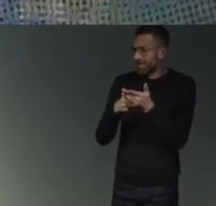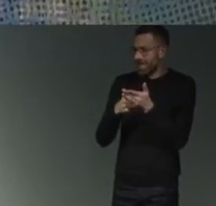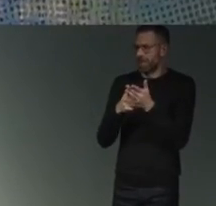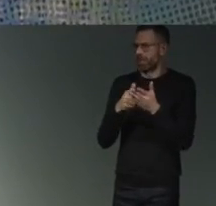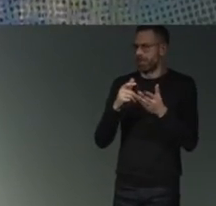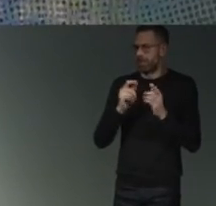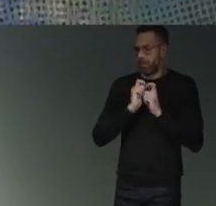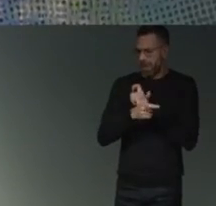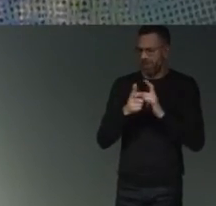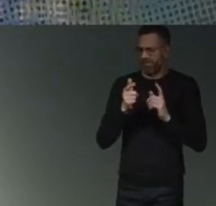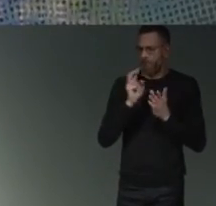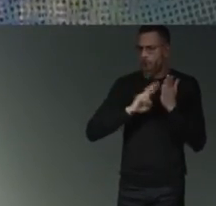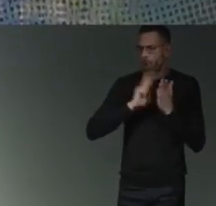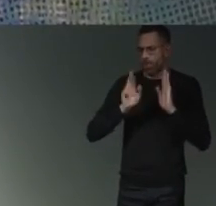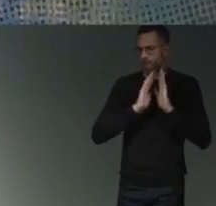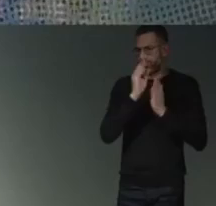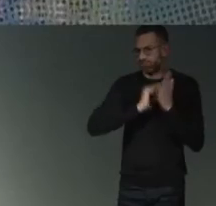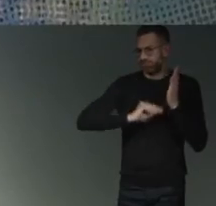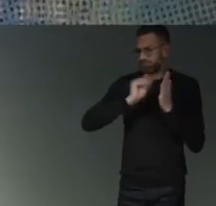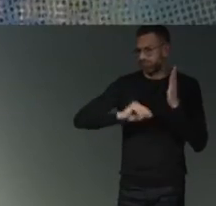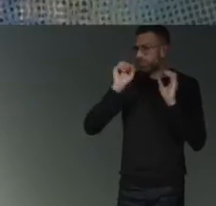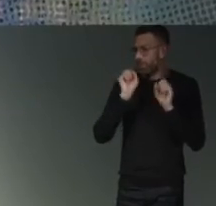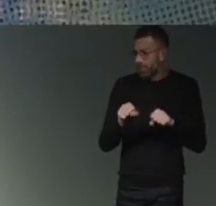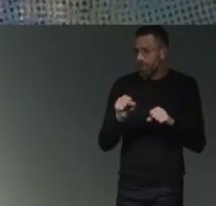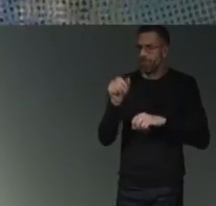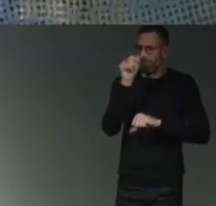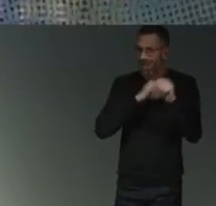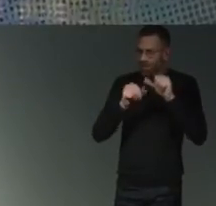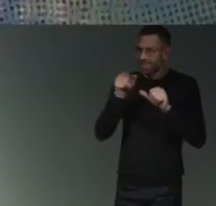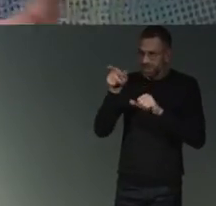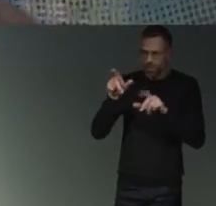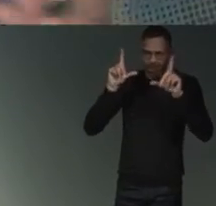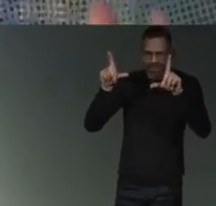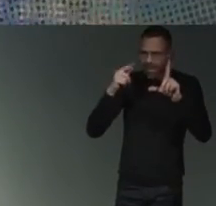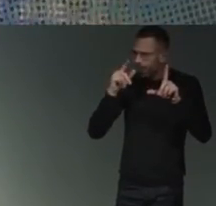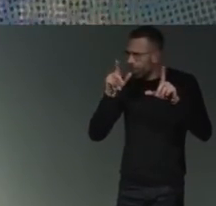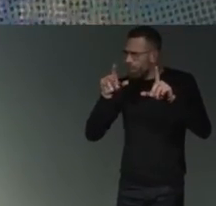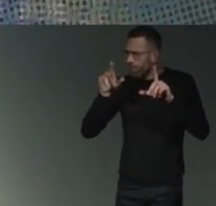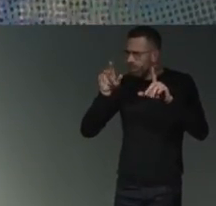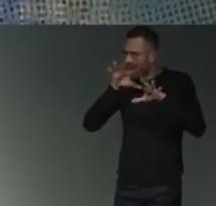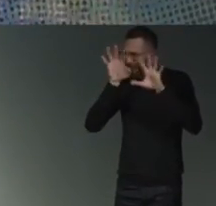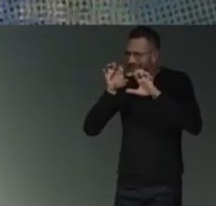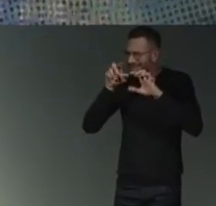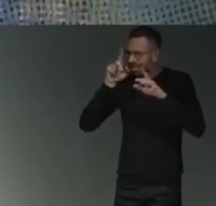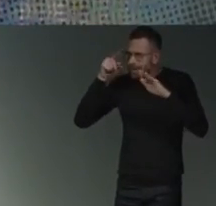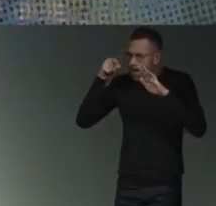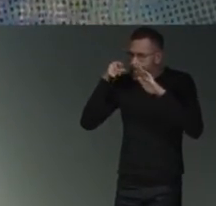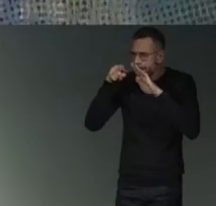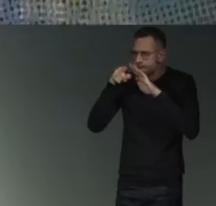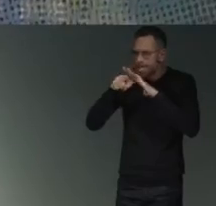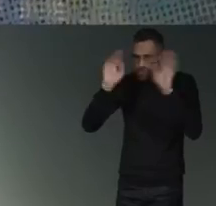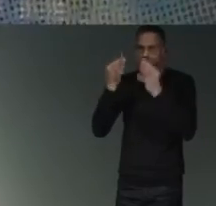d'écrire un roman, si tant est qu'elle arrive à percer l'énigme de ce tableau. Donc là, on revient sur la question du